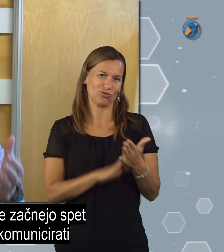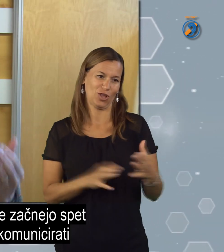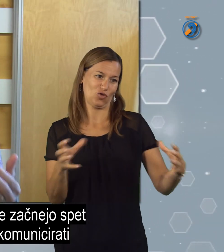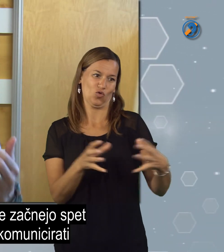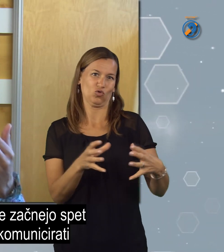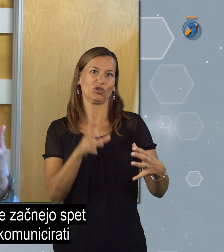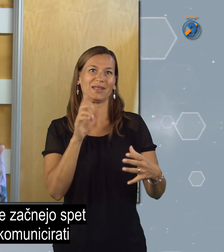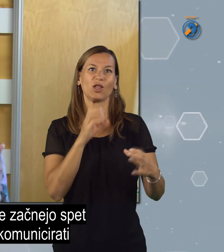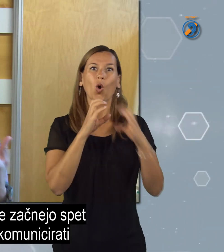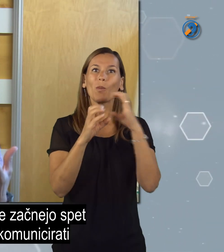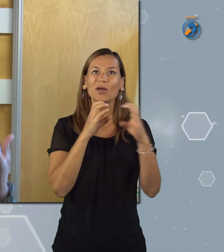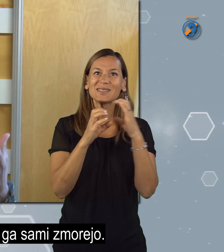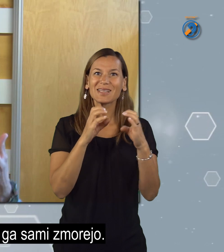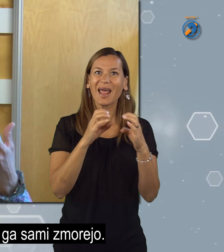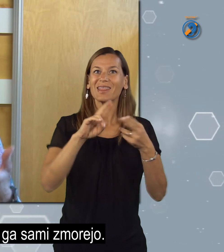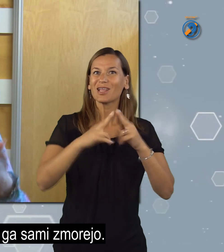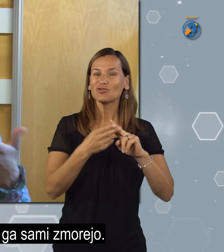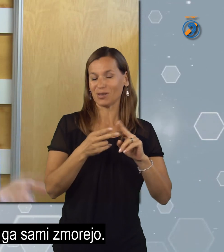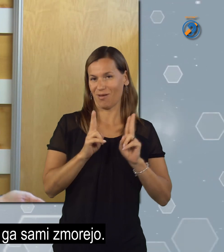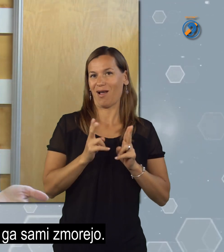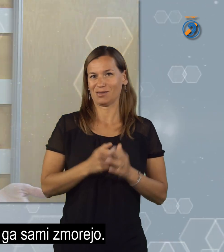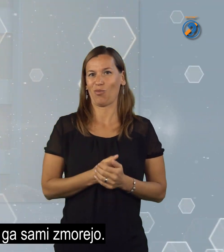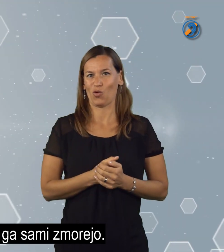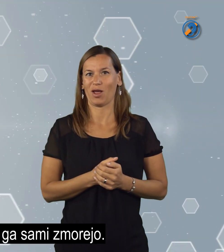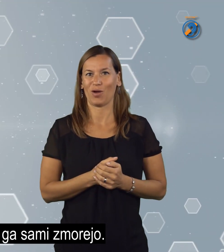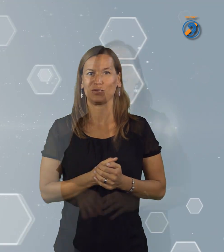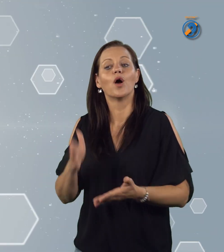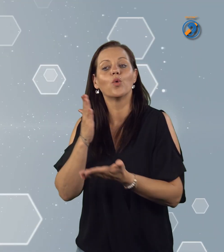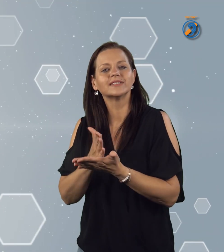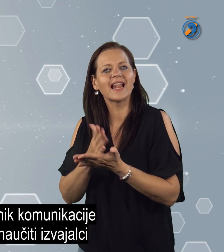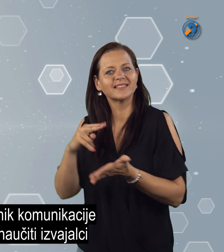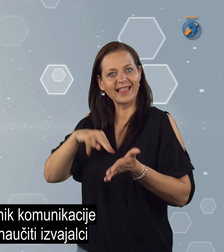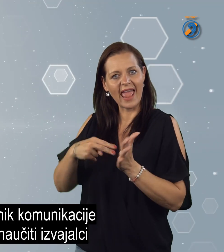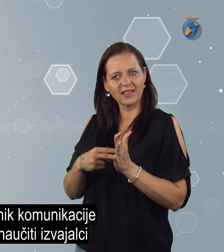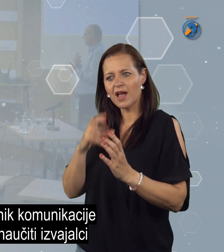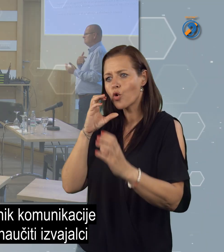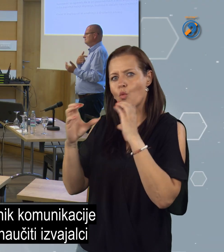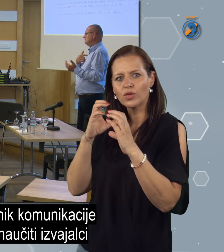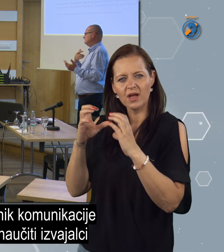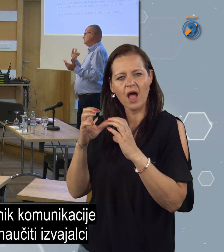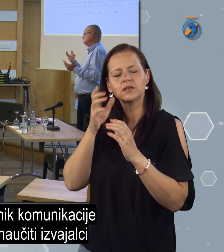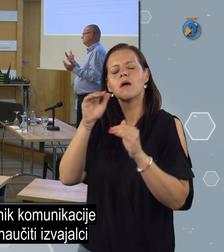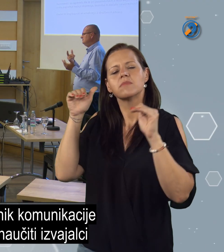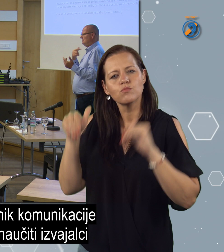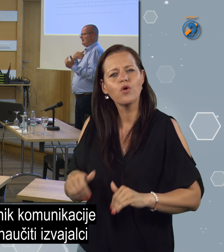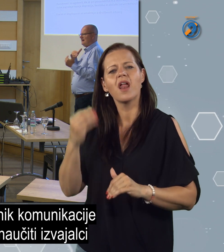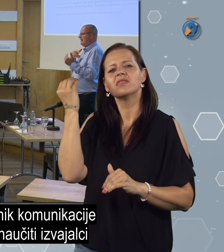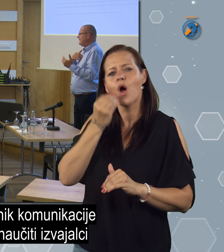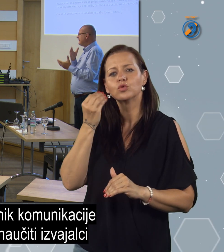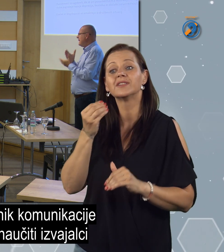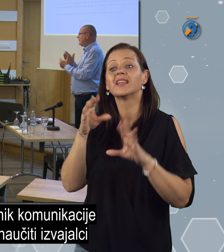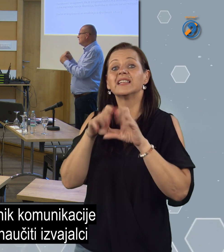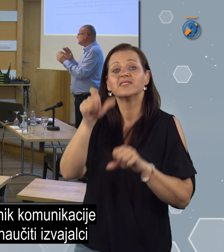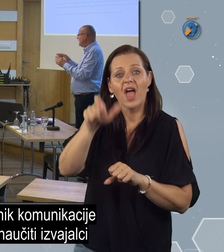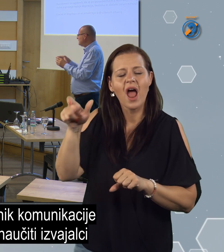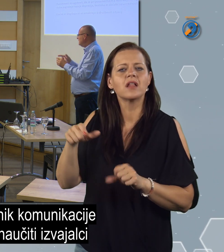družiti in da komunicirajo na tak način, ki ga sami zmorejo. Ustreznih tehnik komunikacije bi se morali